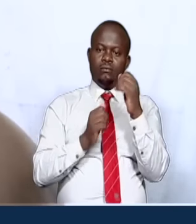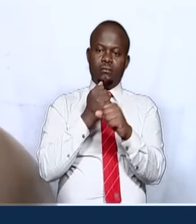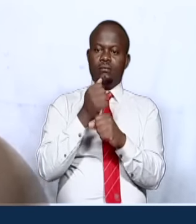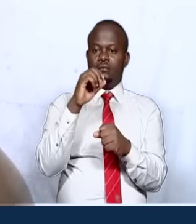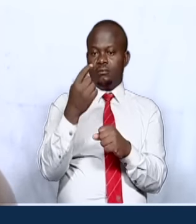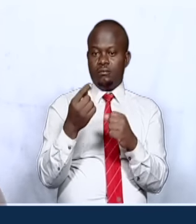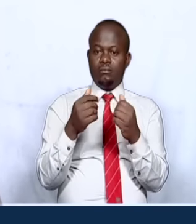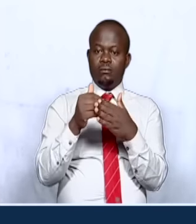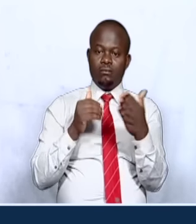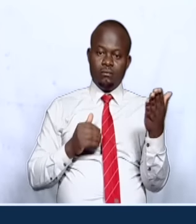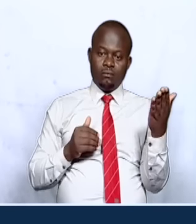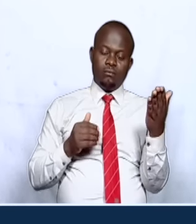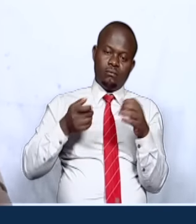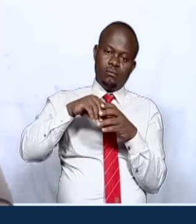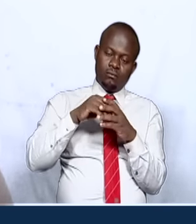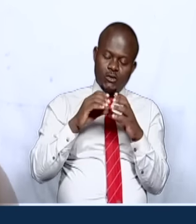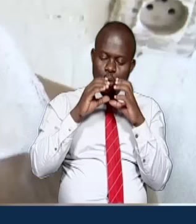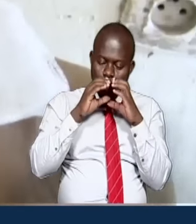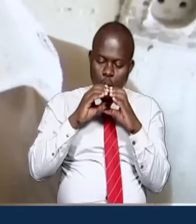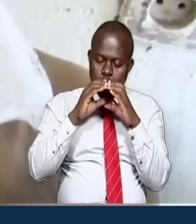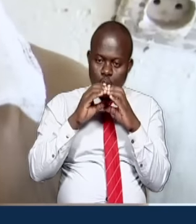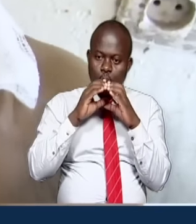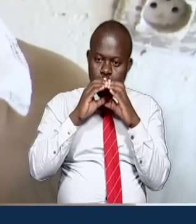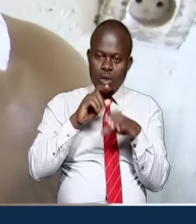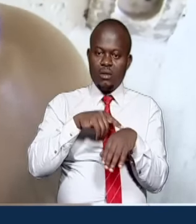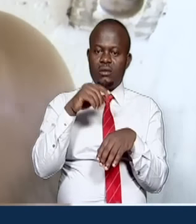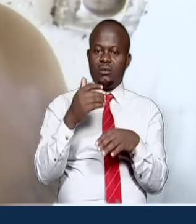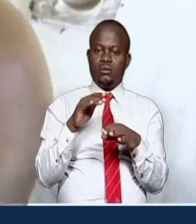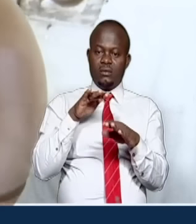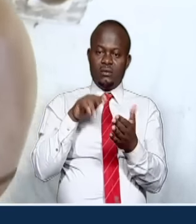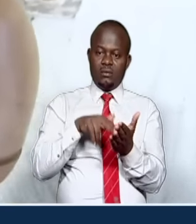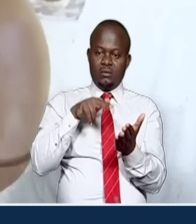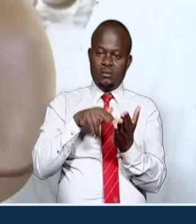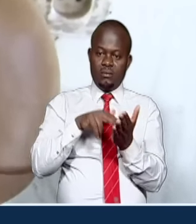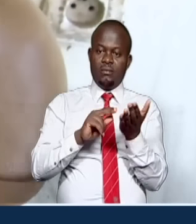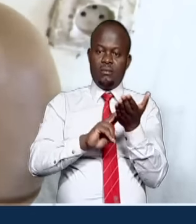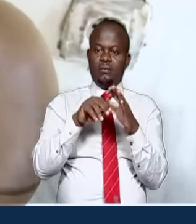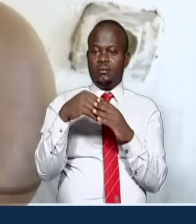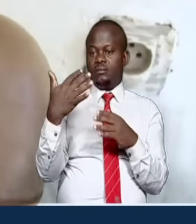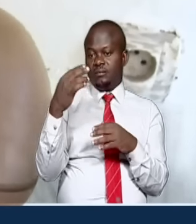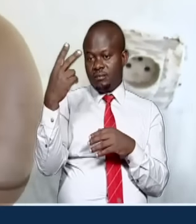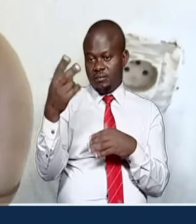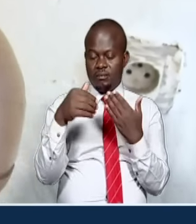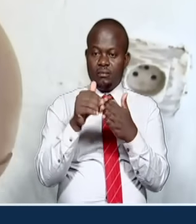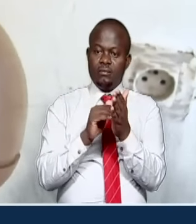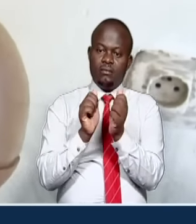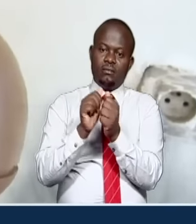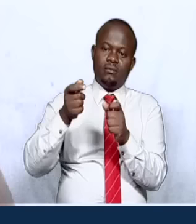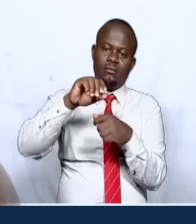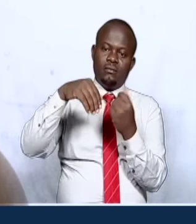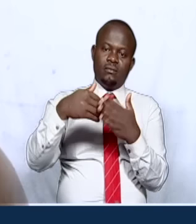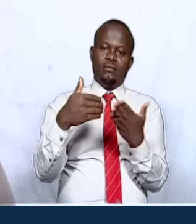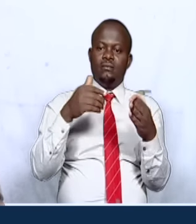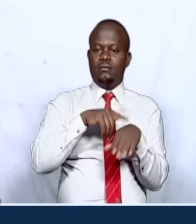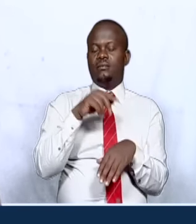we babanza kumwongerera umwuka inshuro eshanu, ubundi bagakangura mu gituza bakoresheje intoki ebyiri, nyuma bakamwongerera umwuka